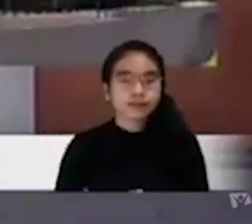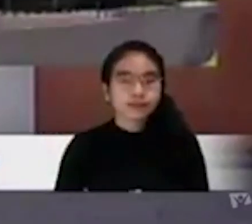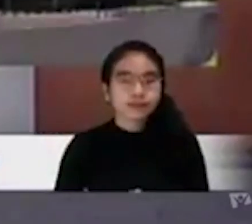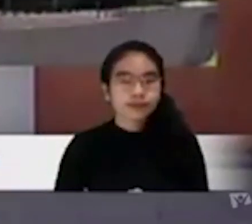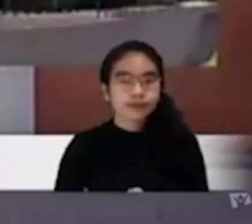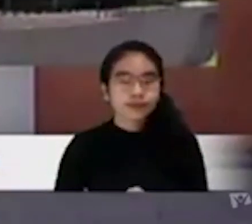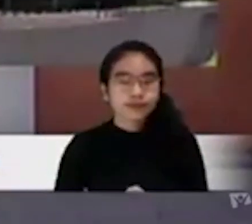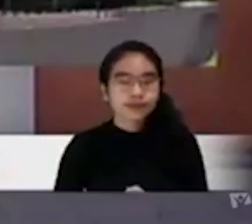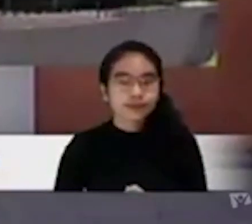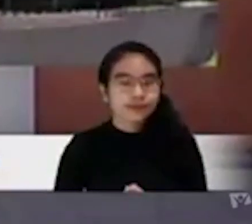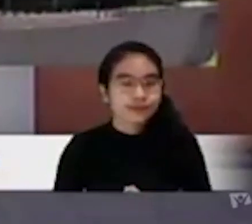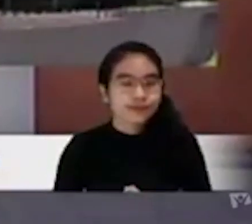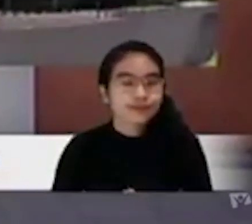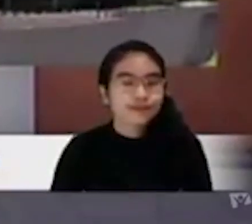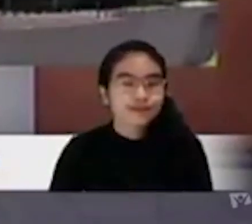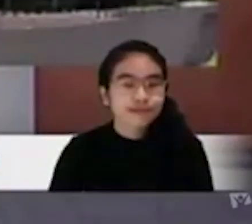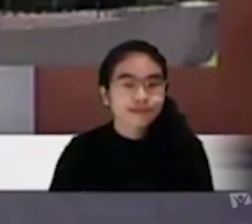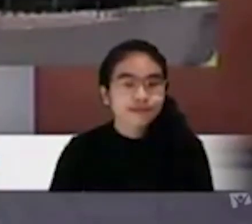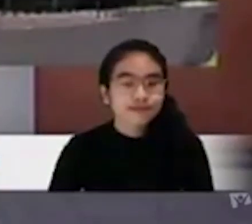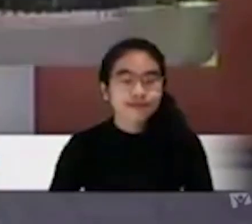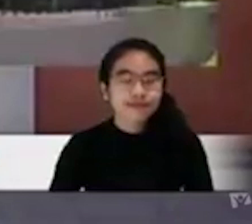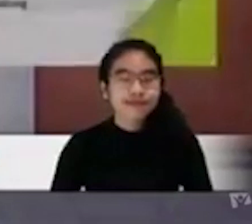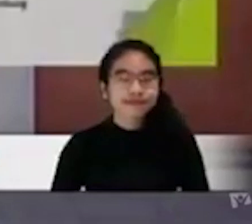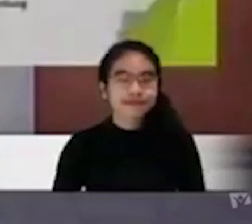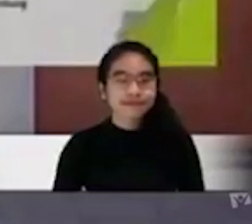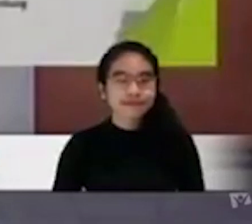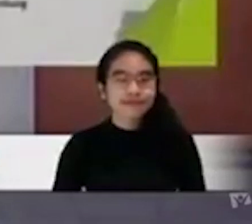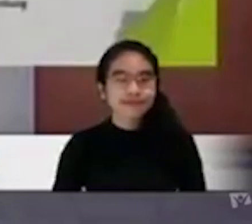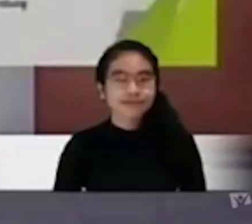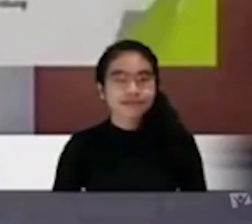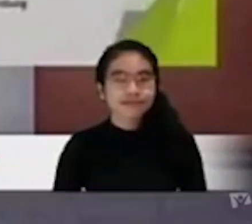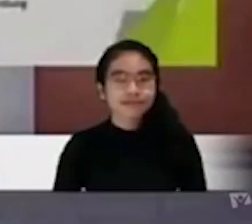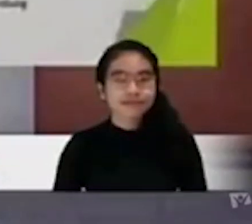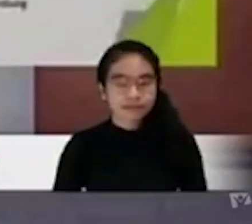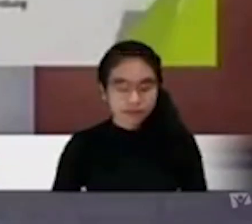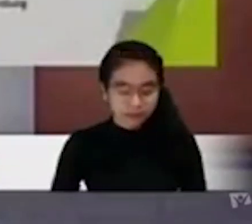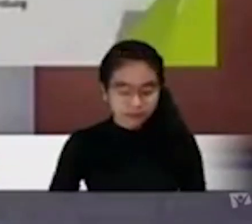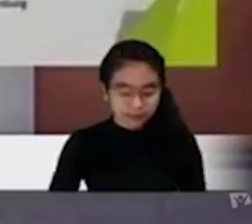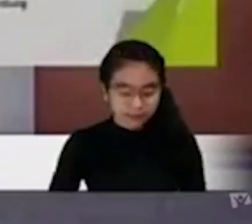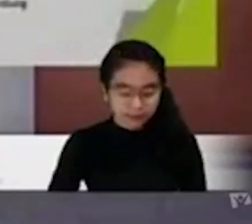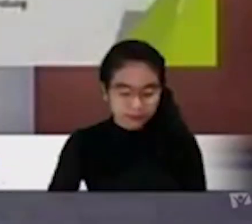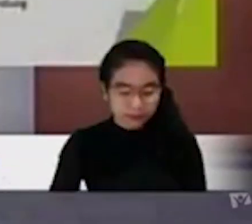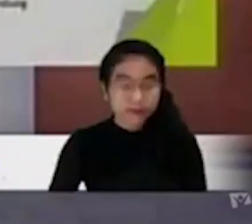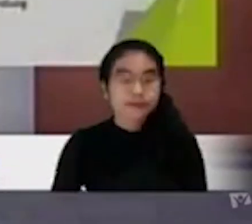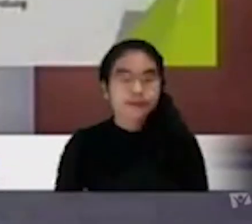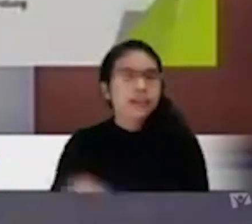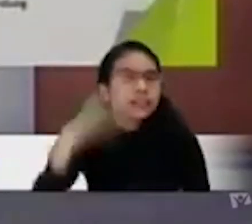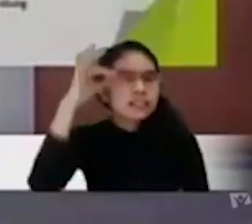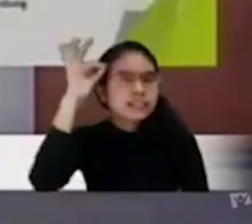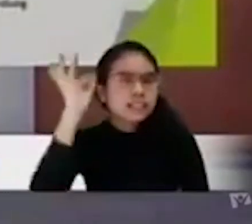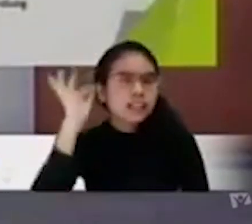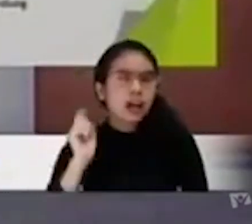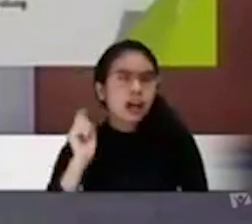lupakan sejarah. Jadi sejarah itu sangat